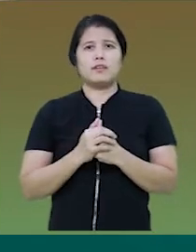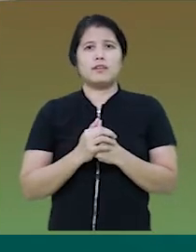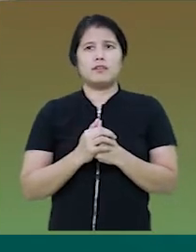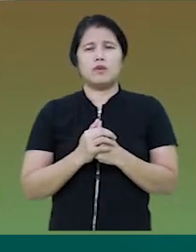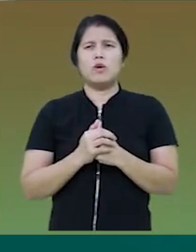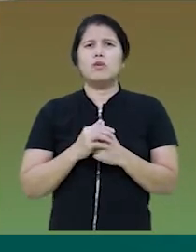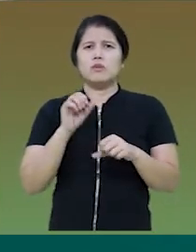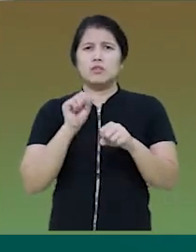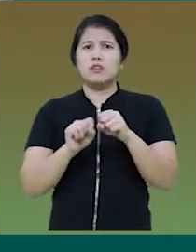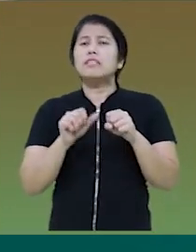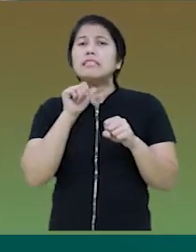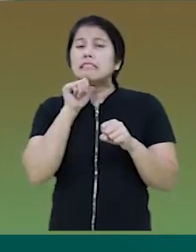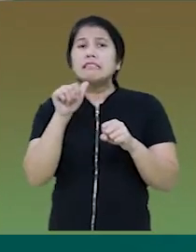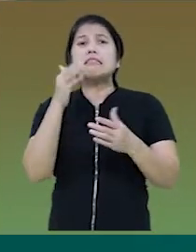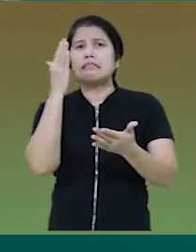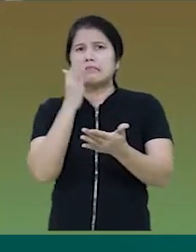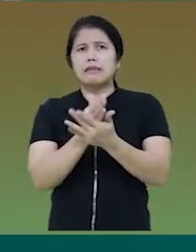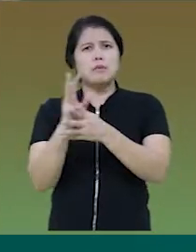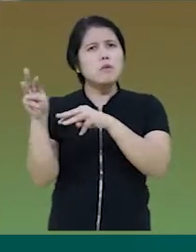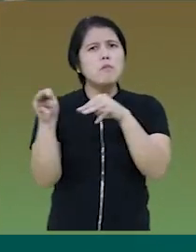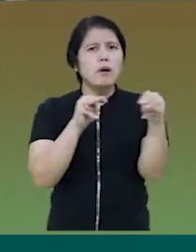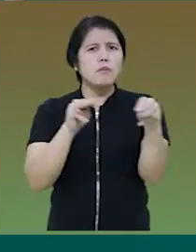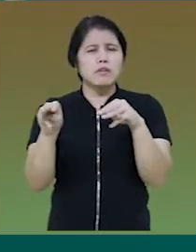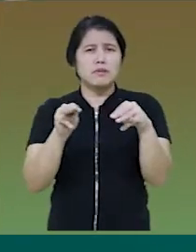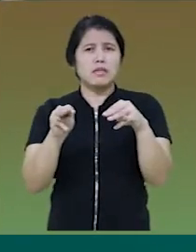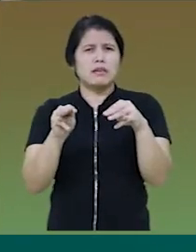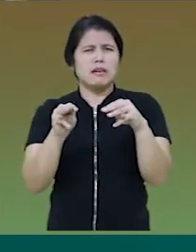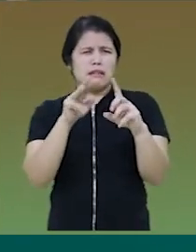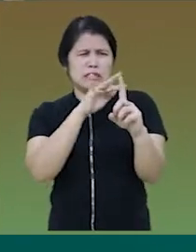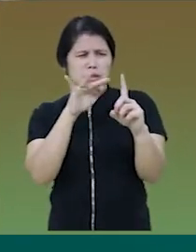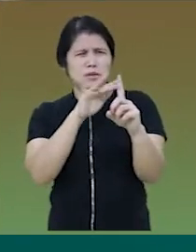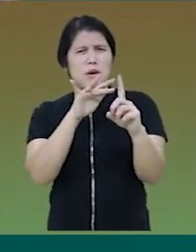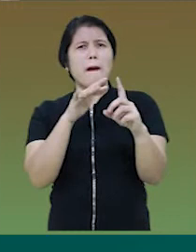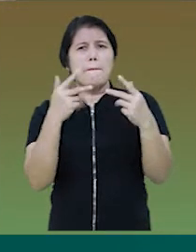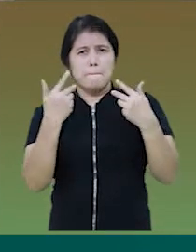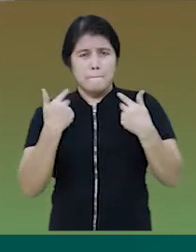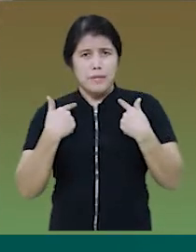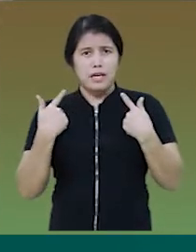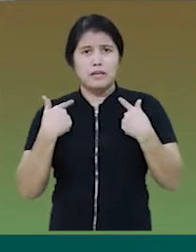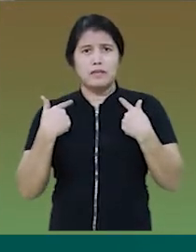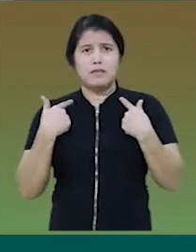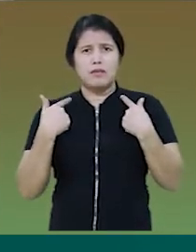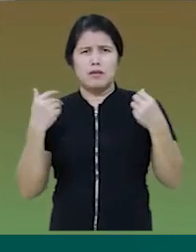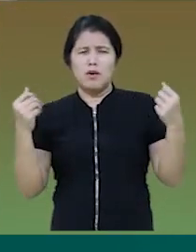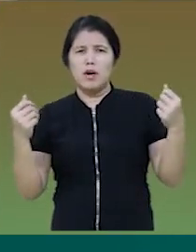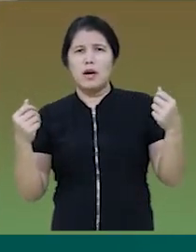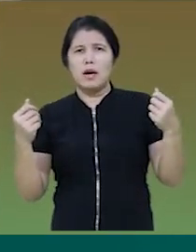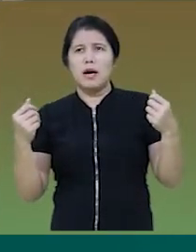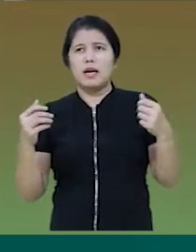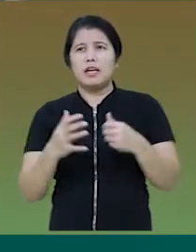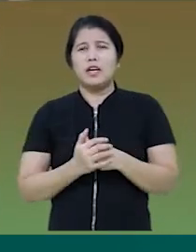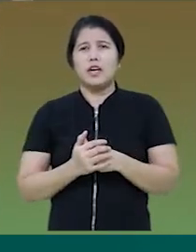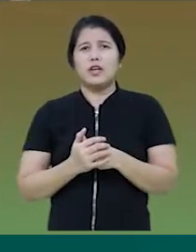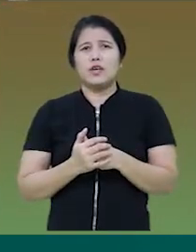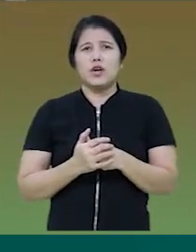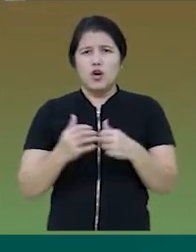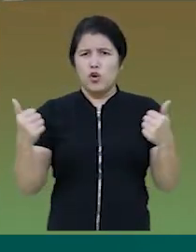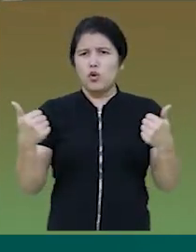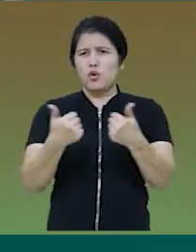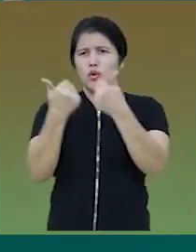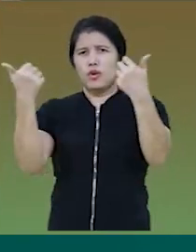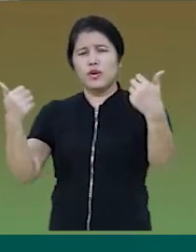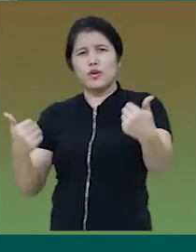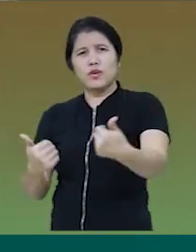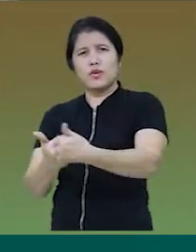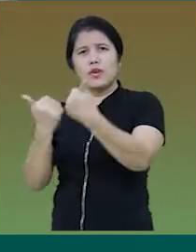Kaya po pala hindi sila tumitigil sa paggalaw. At napansin ko po na may pagkakataon na sila ay bumabangga sa isa't isa